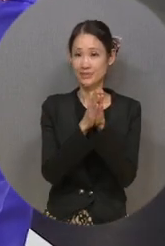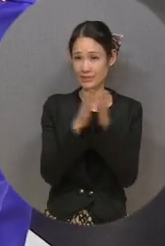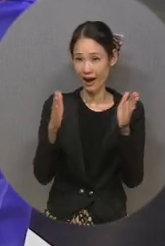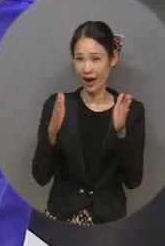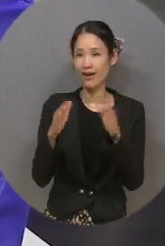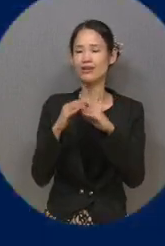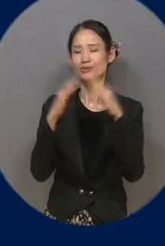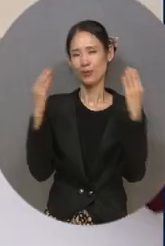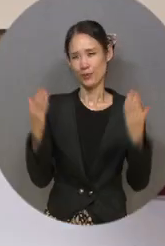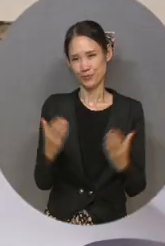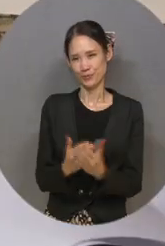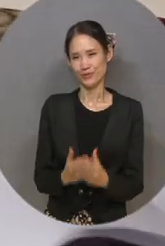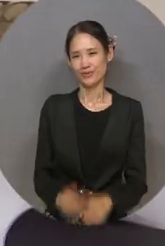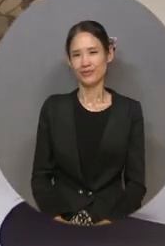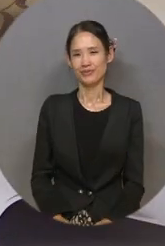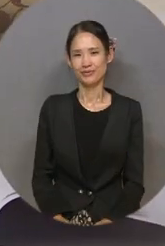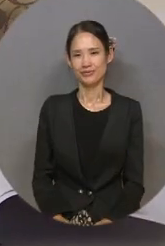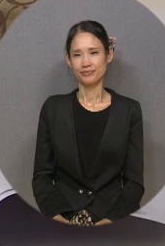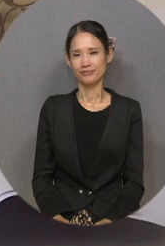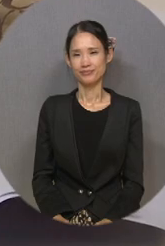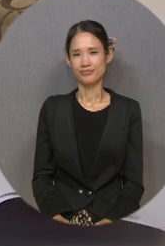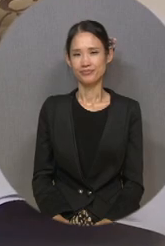아닌가요?